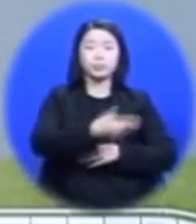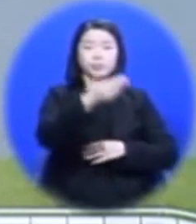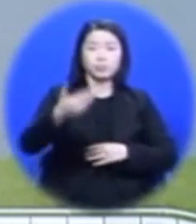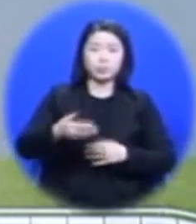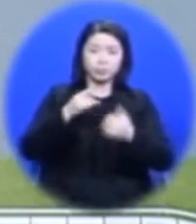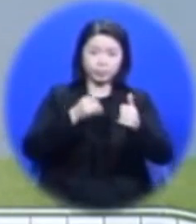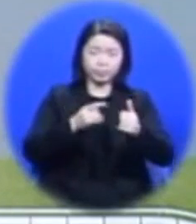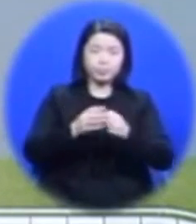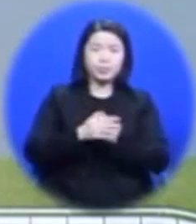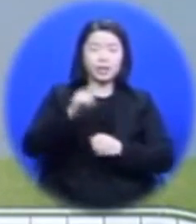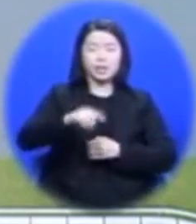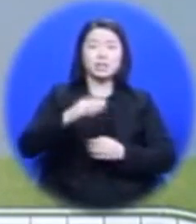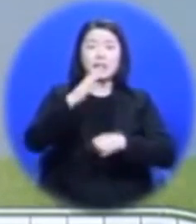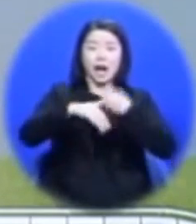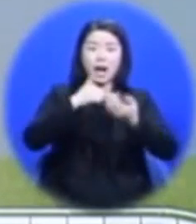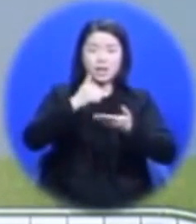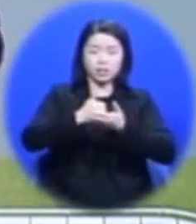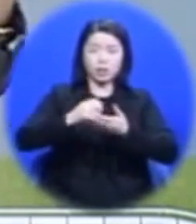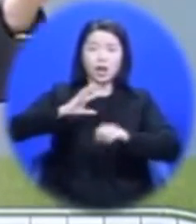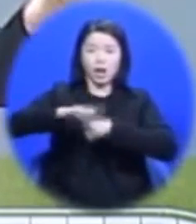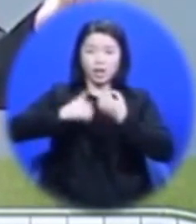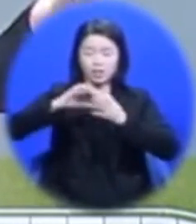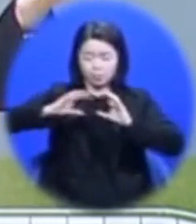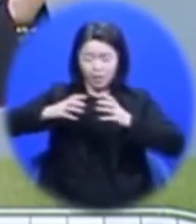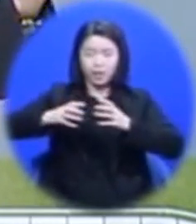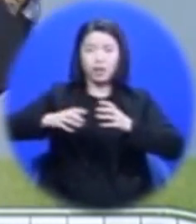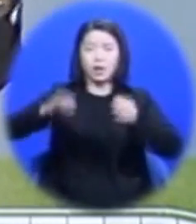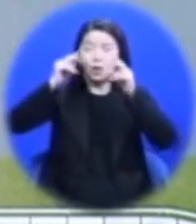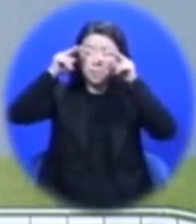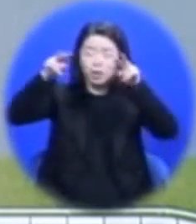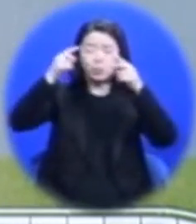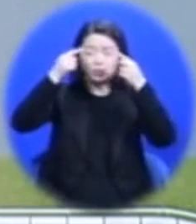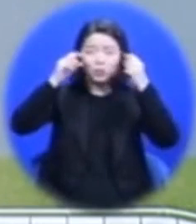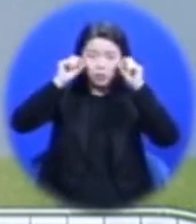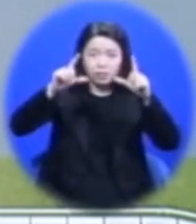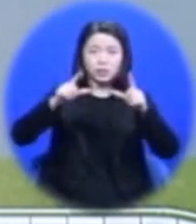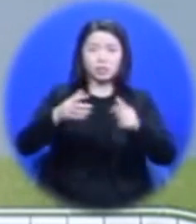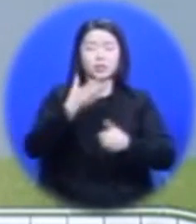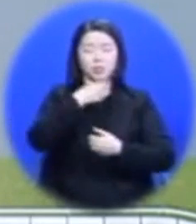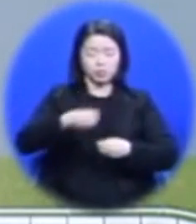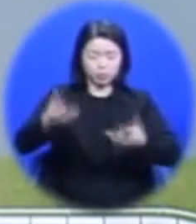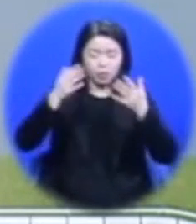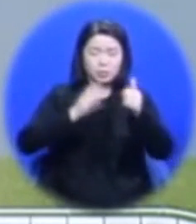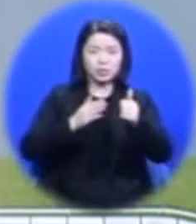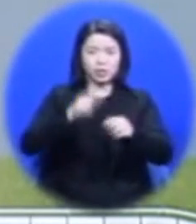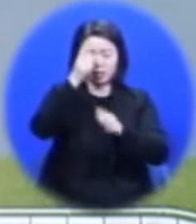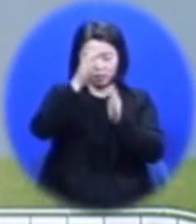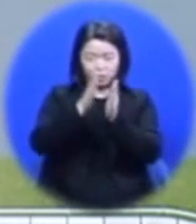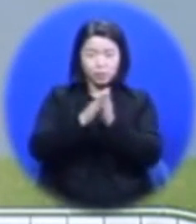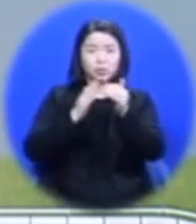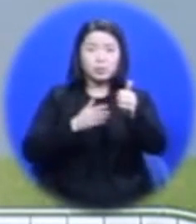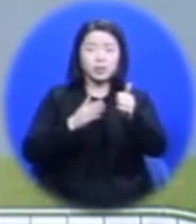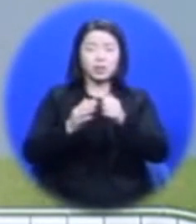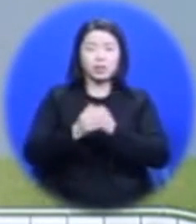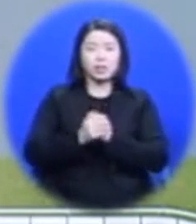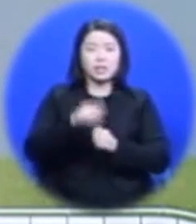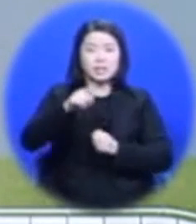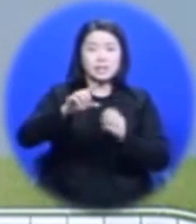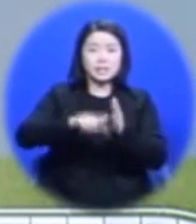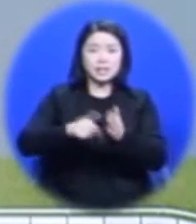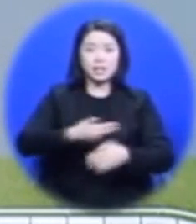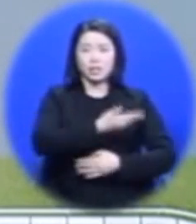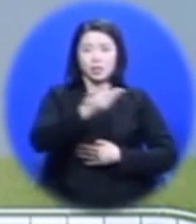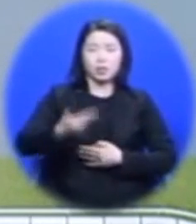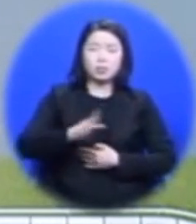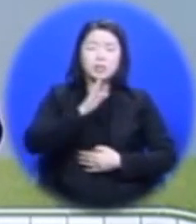여러분들에게도 이 하나님과 하나님의 나라를 바라보는 눈이 뜨이시기를 축원합니다. 기도하겠습니다. 이 시간 여러분